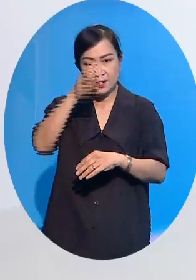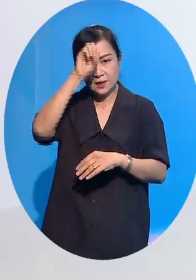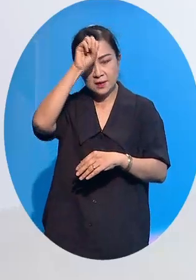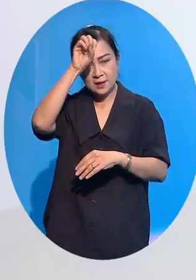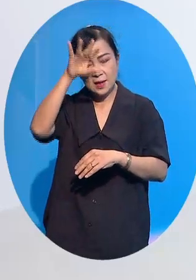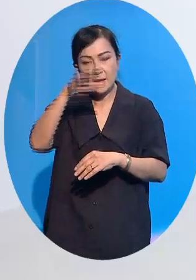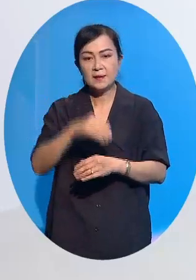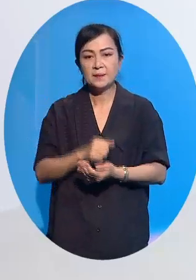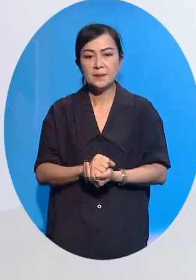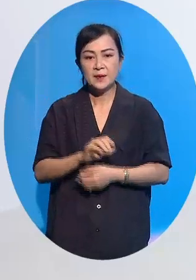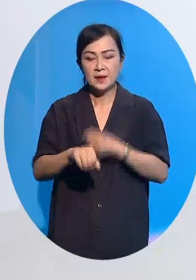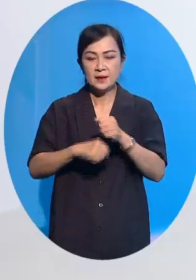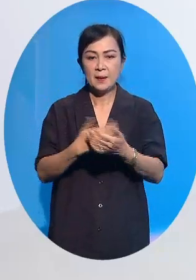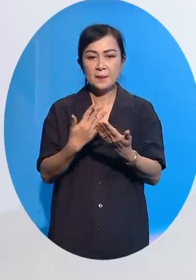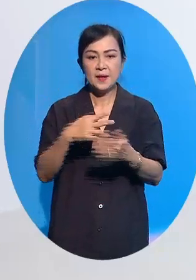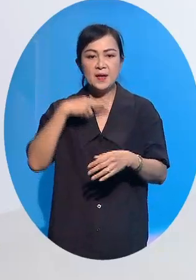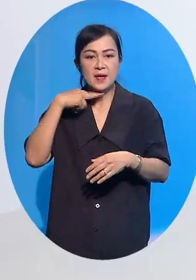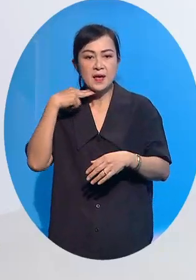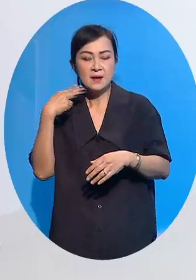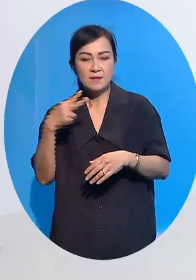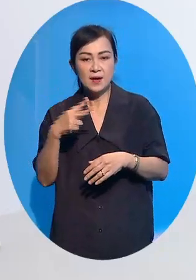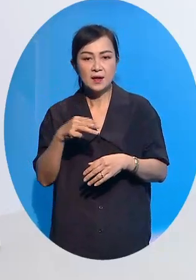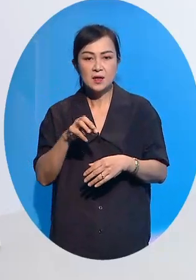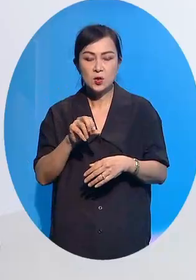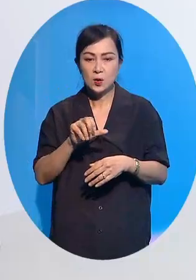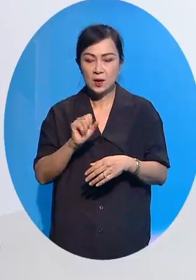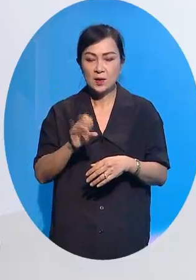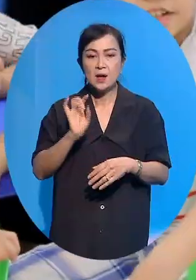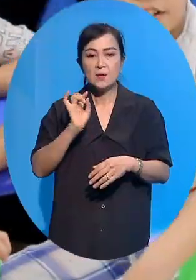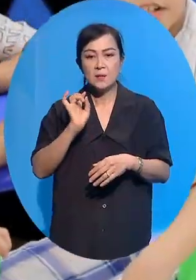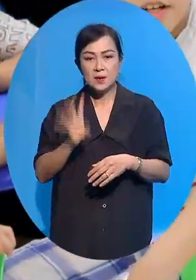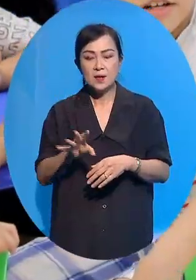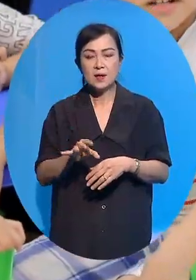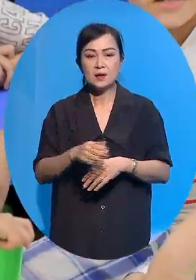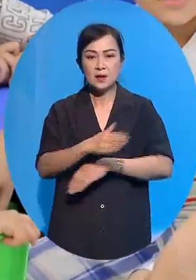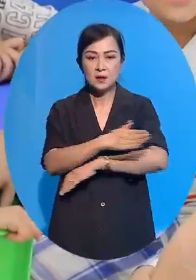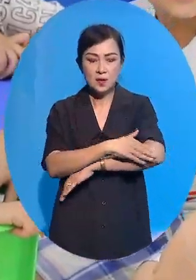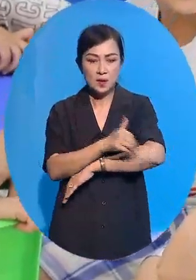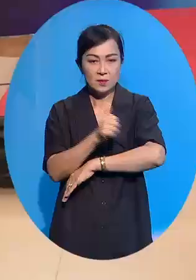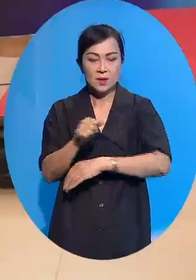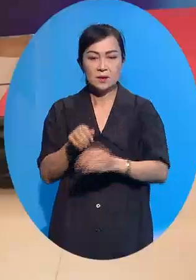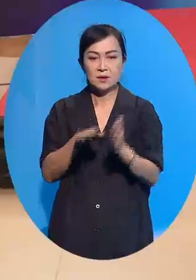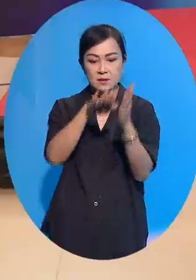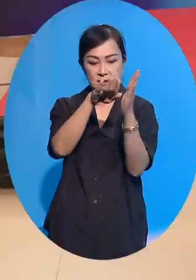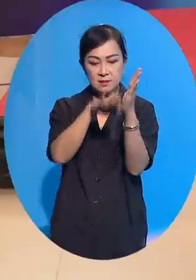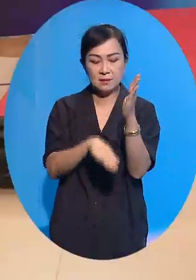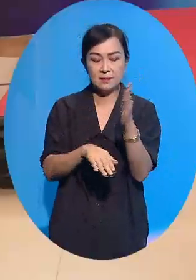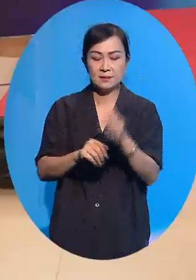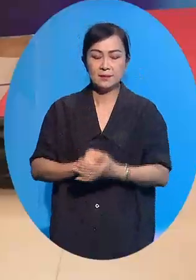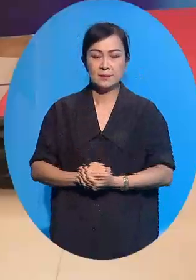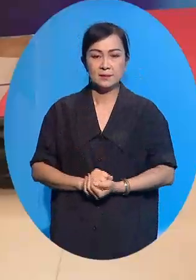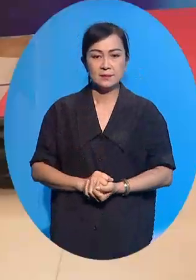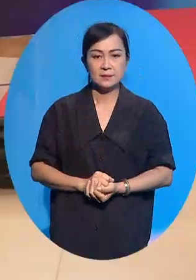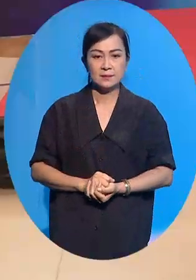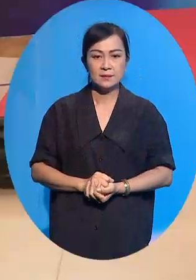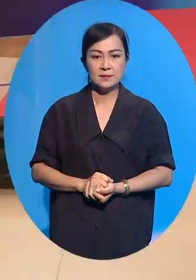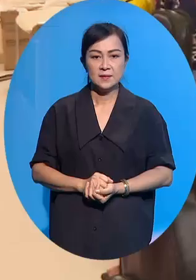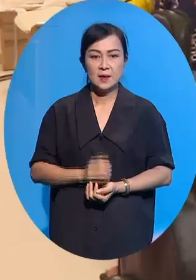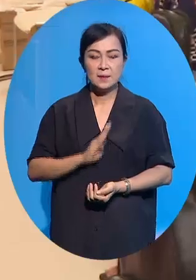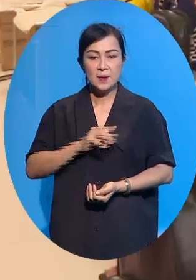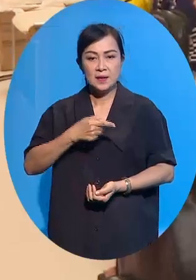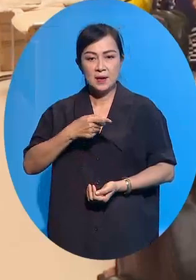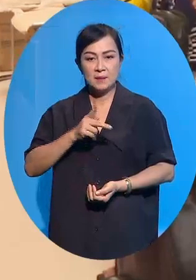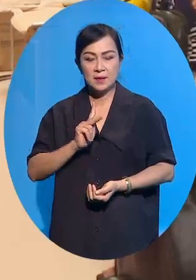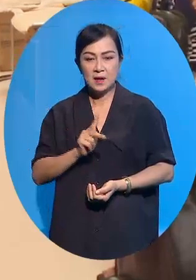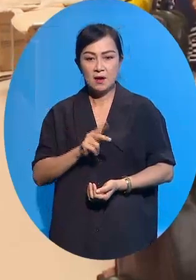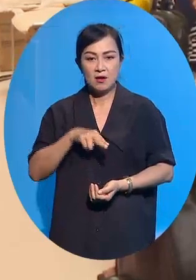dạy. Do đó năm nay, Anh văn Hội Việt Mỹ VUS quyết định trở thành đơn vị tài trợ chính cho chương trình. Với dàn ban giám khảo